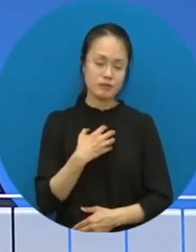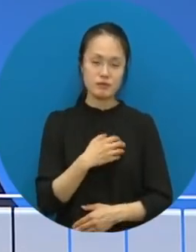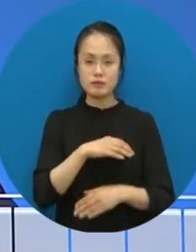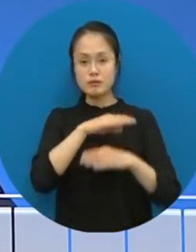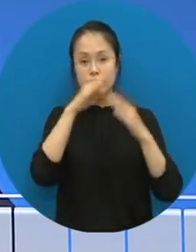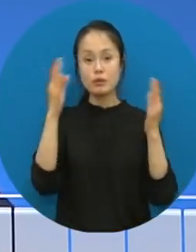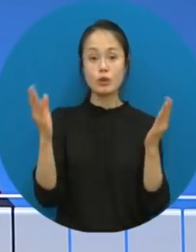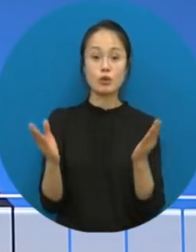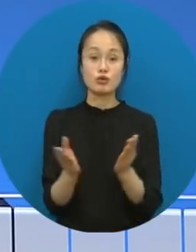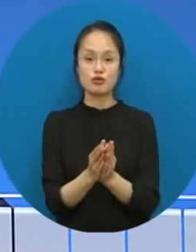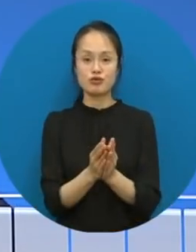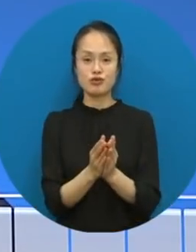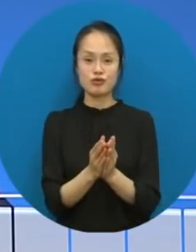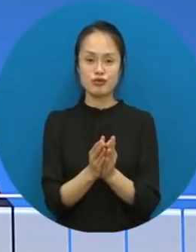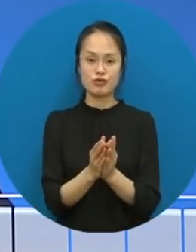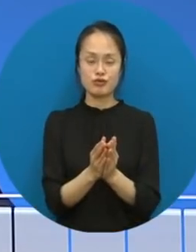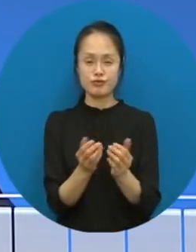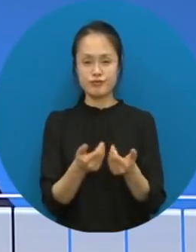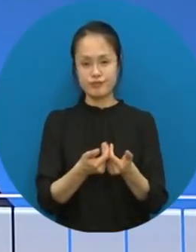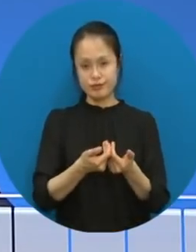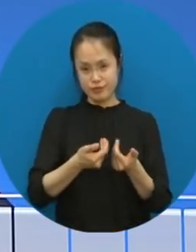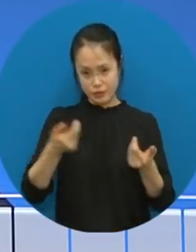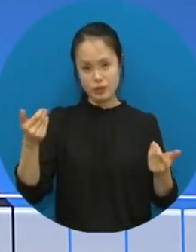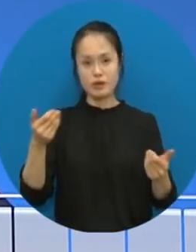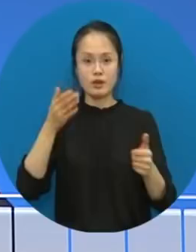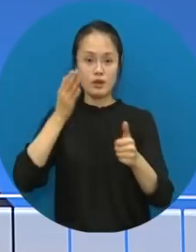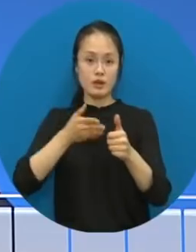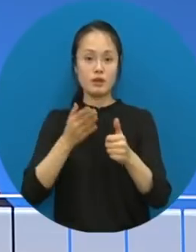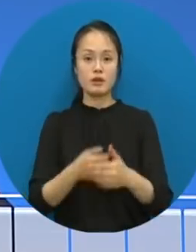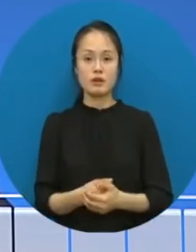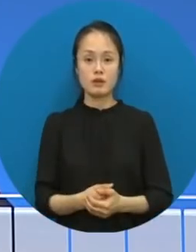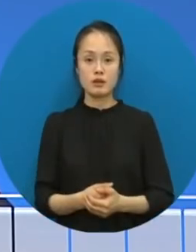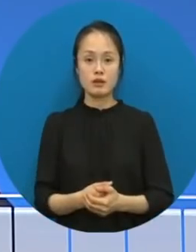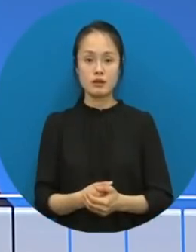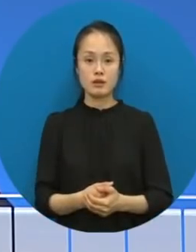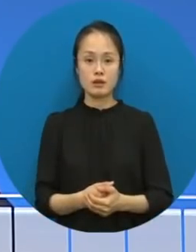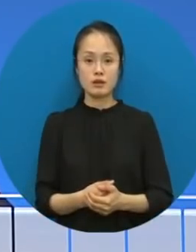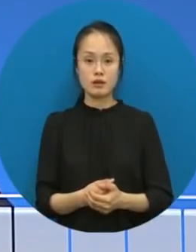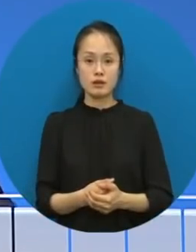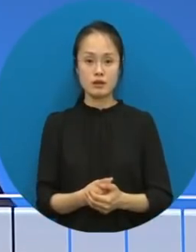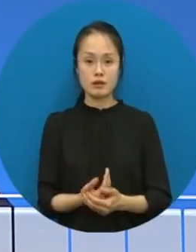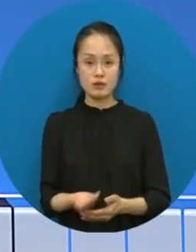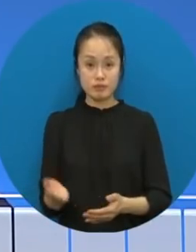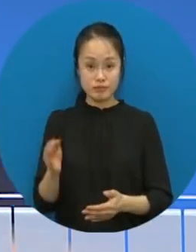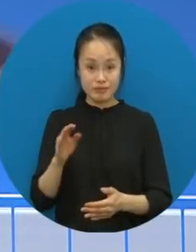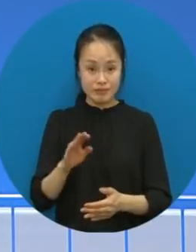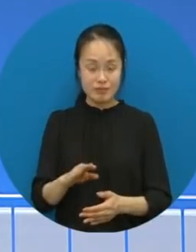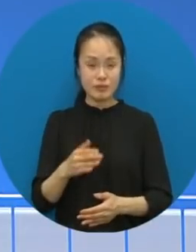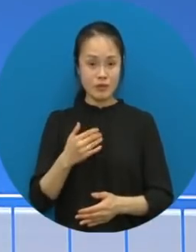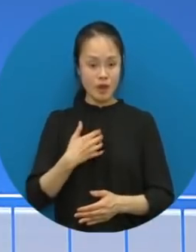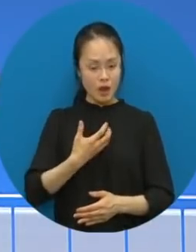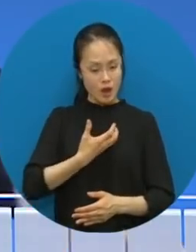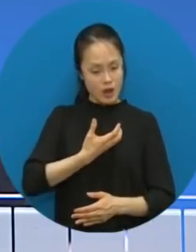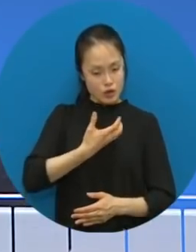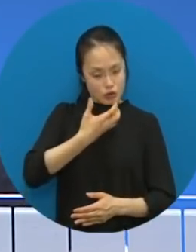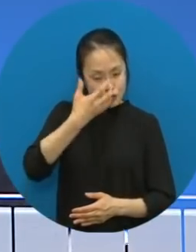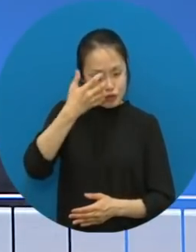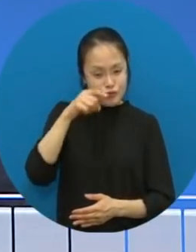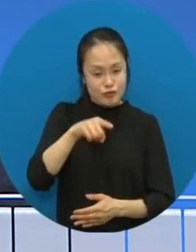근데 무서운 사실은 나의 꿈이라는 거짓된 독을 사단이